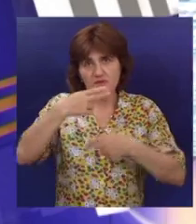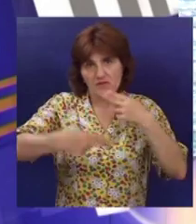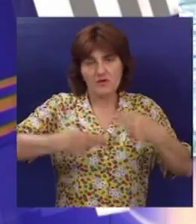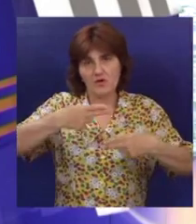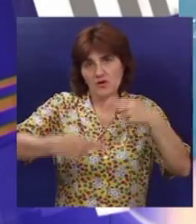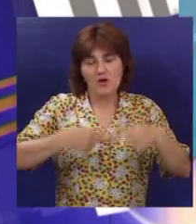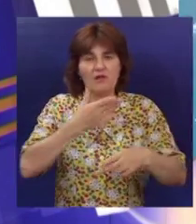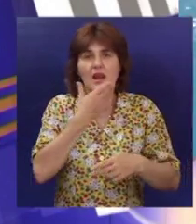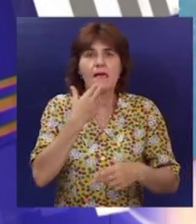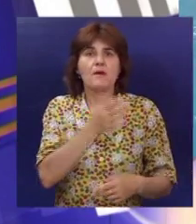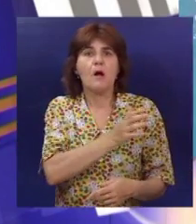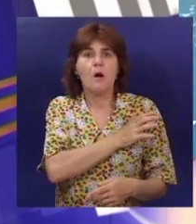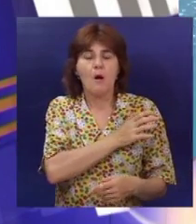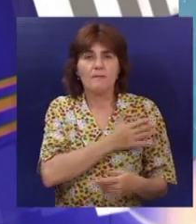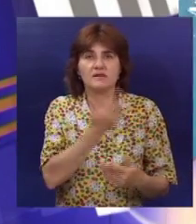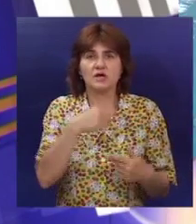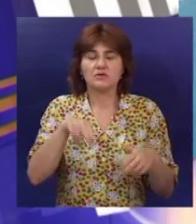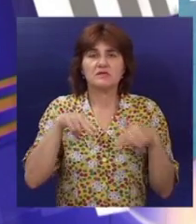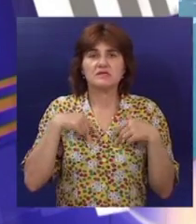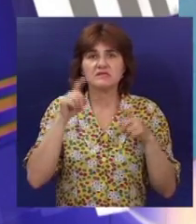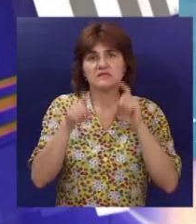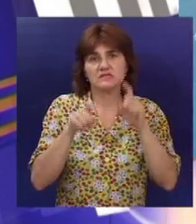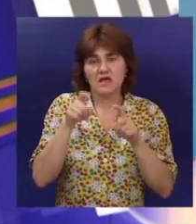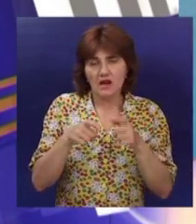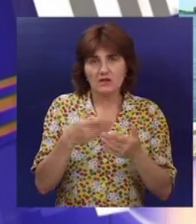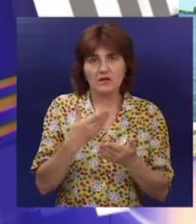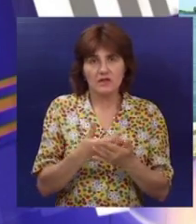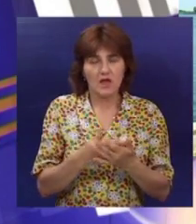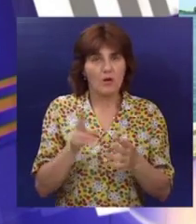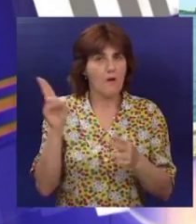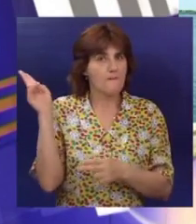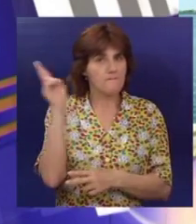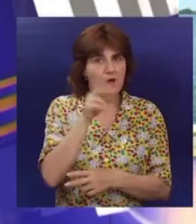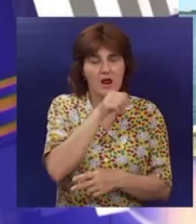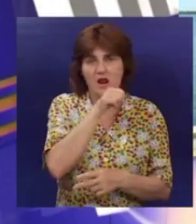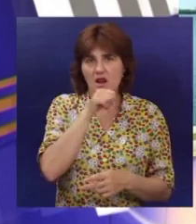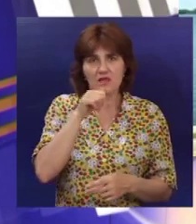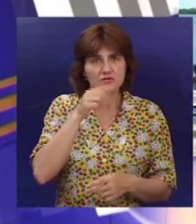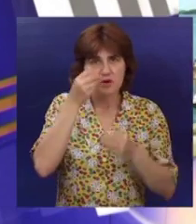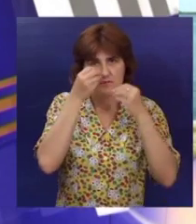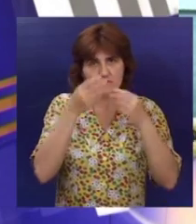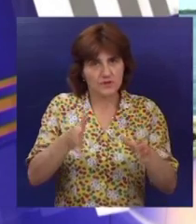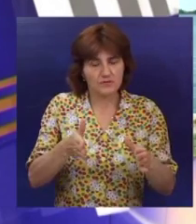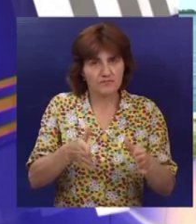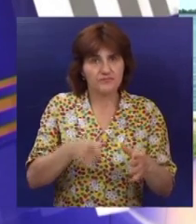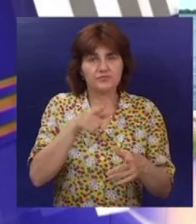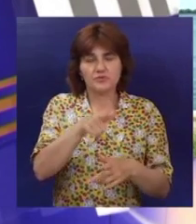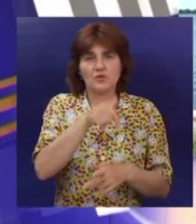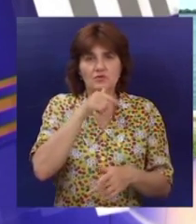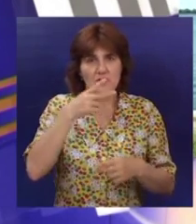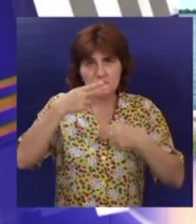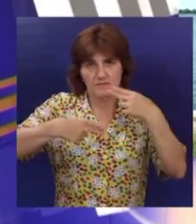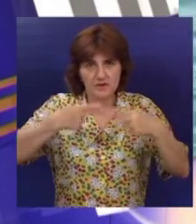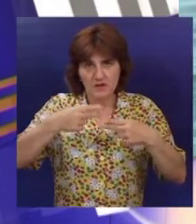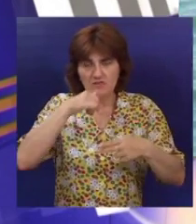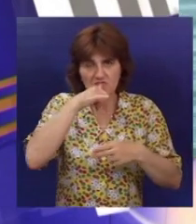kontrola i za sada ne postoji nikakva opasnost od kupanja u istoj, dok je sa vodom u jezeru Palić situacija drugačija.